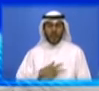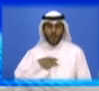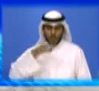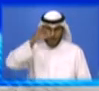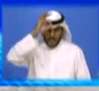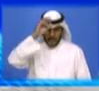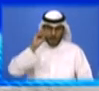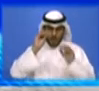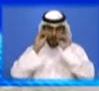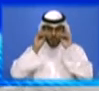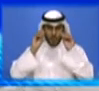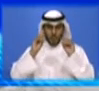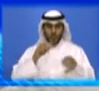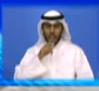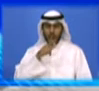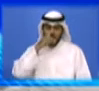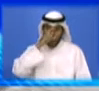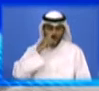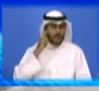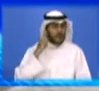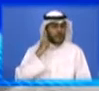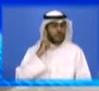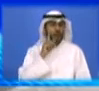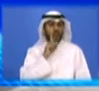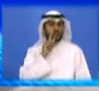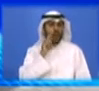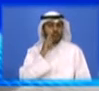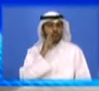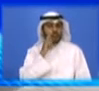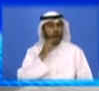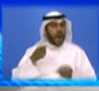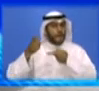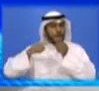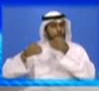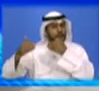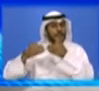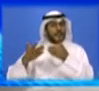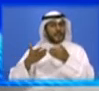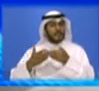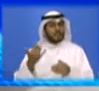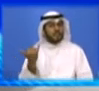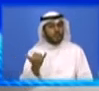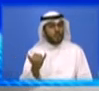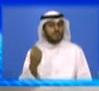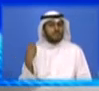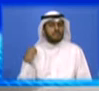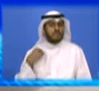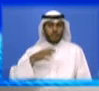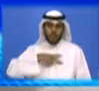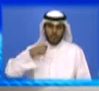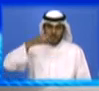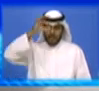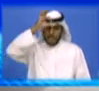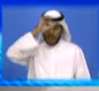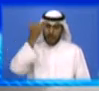واضحة مفادها تلقي جميع بلاغات أولياء أمور الشباب وأقاربهم وكل من يهمه أمر وصالح أي من